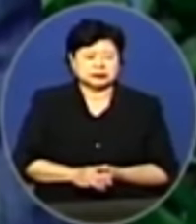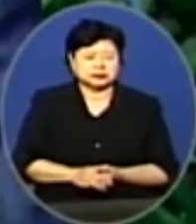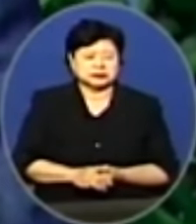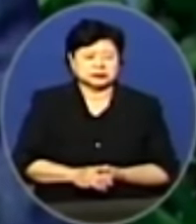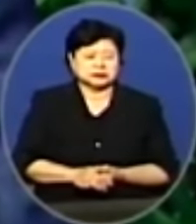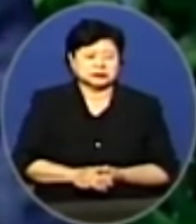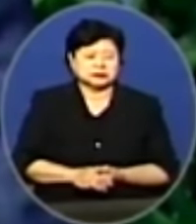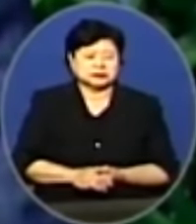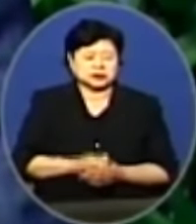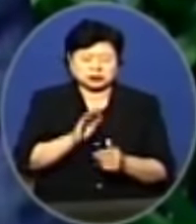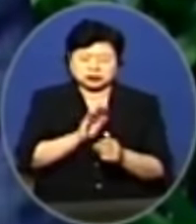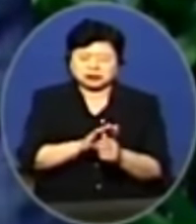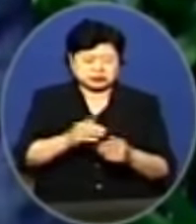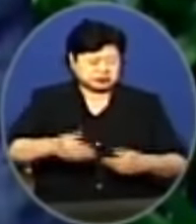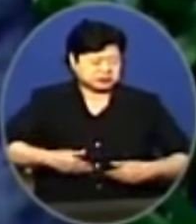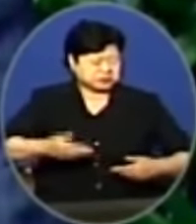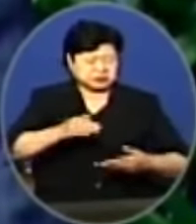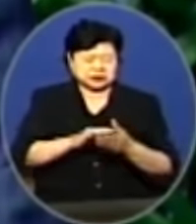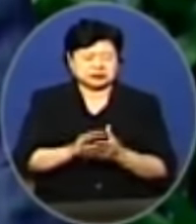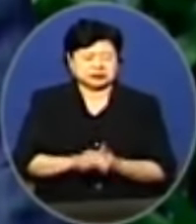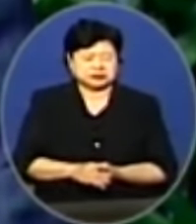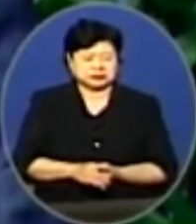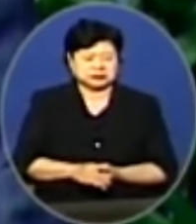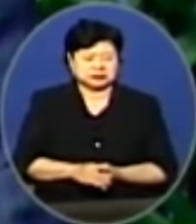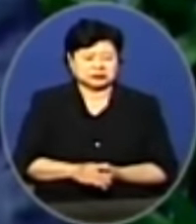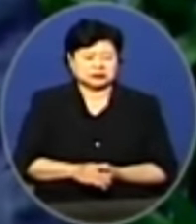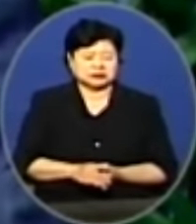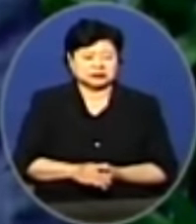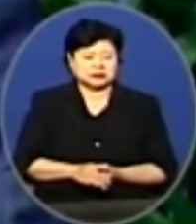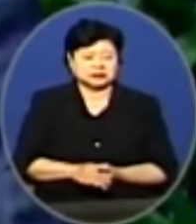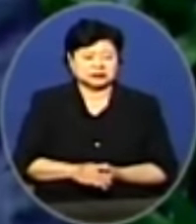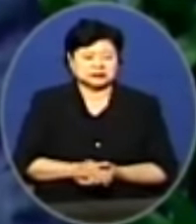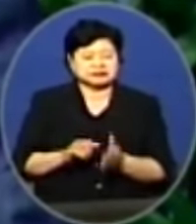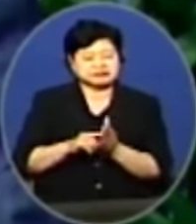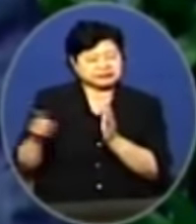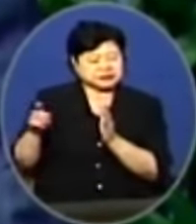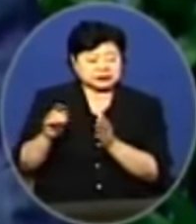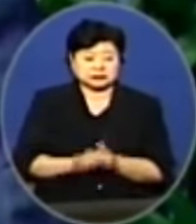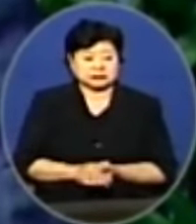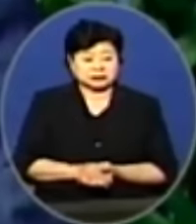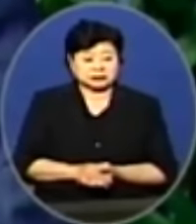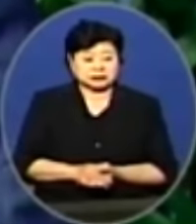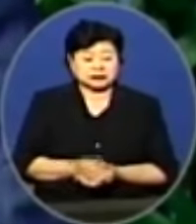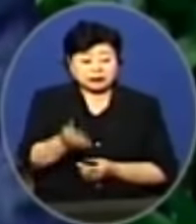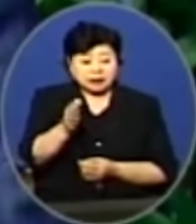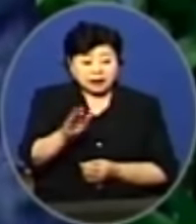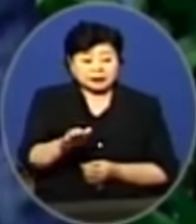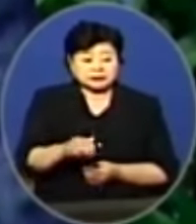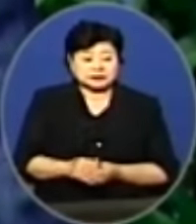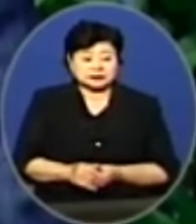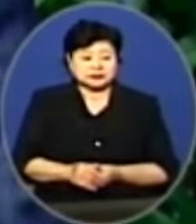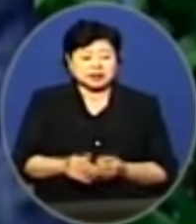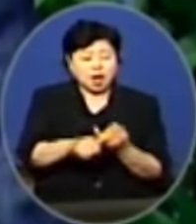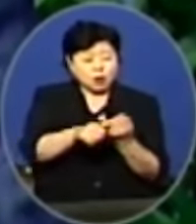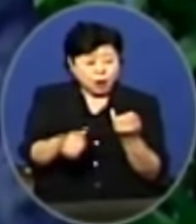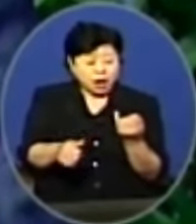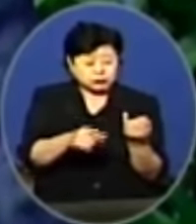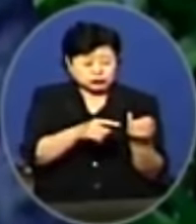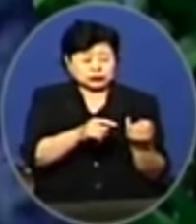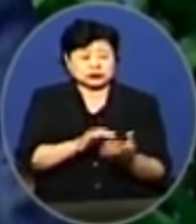무엇 때문에 도와주겠느냐. 부패한 재판관은 그를 돌이켜버렸습니다. 그러나 이